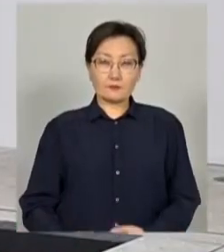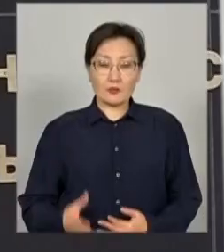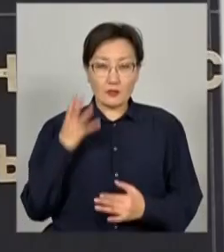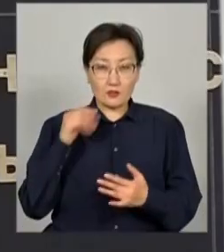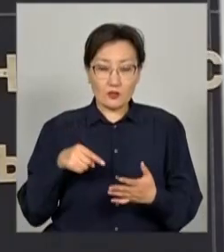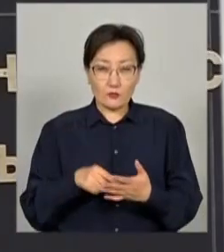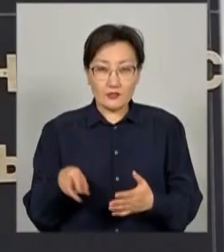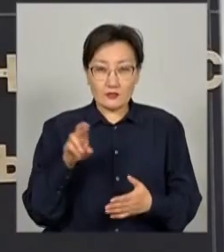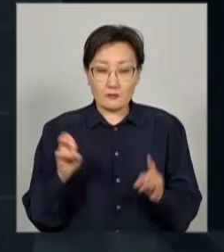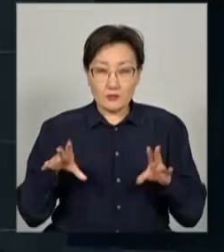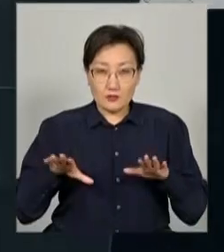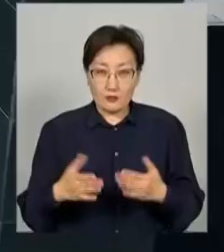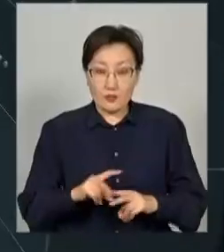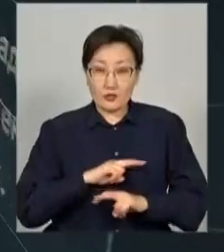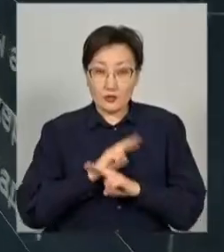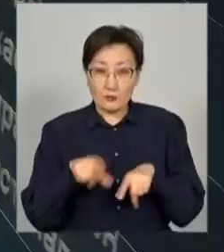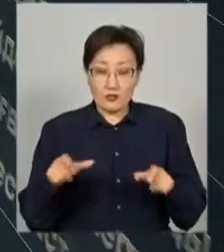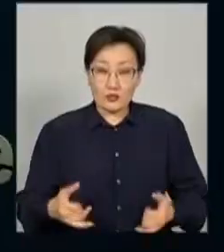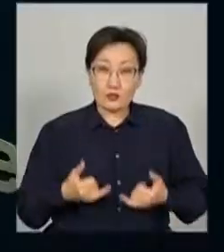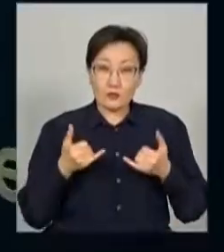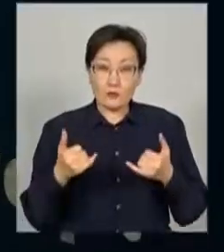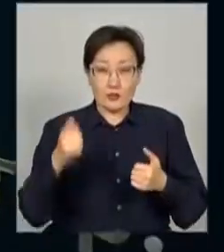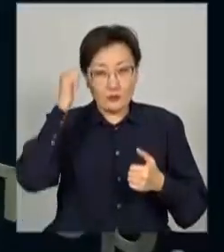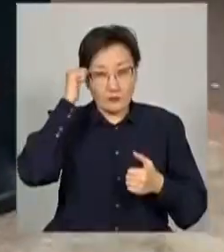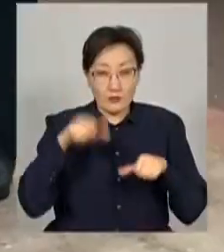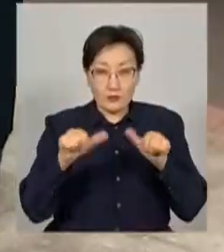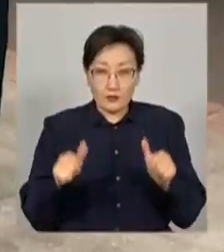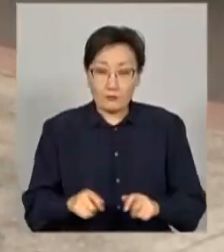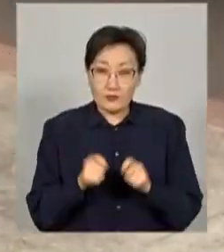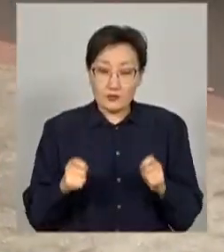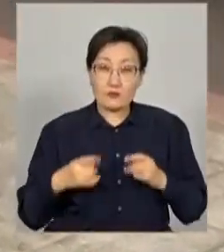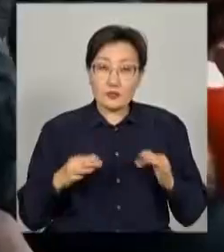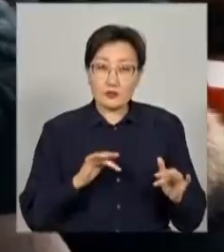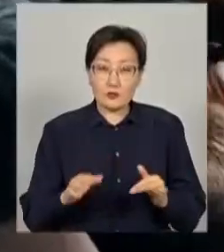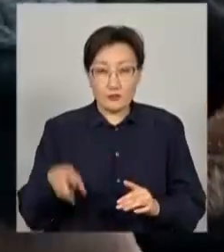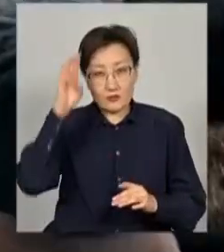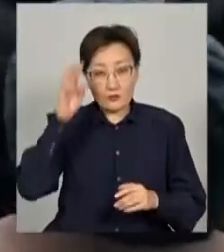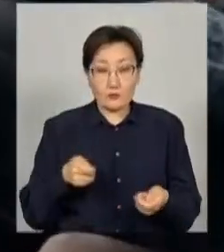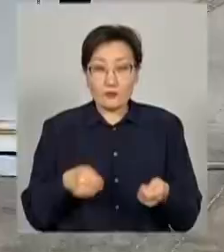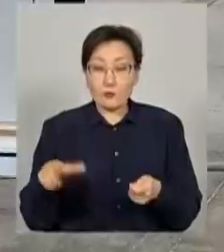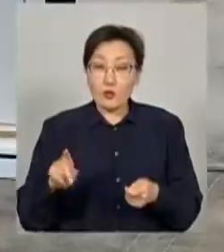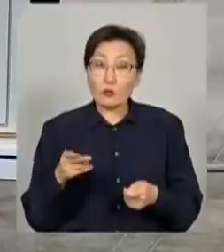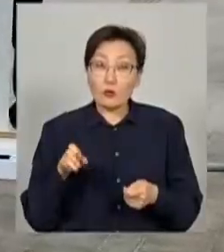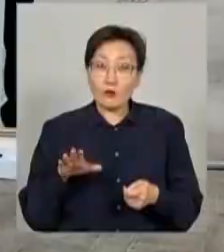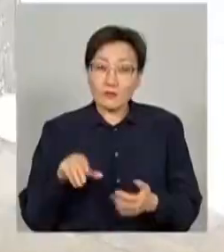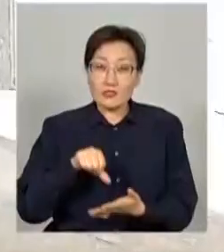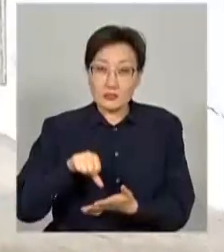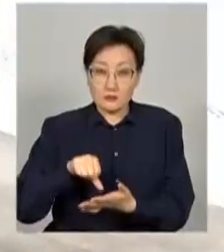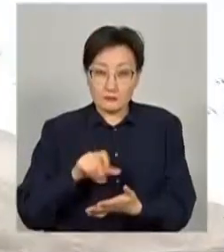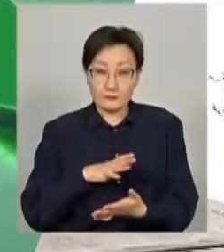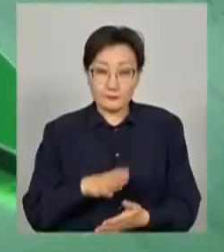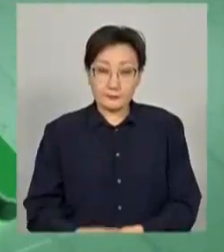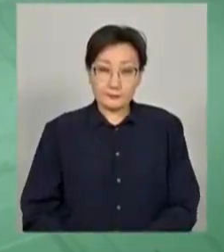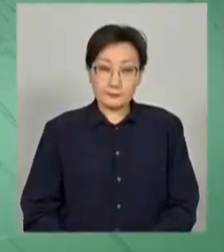Алматыда қаңтар оқиғасы құрбандарын арналған мемориал ашылды. Салтанатты рәсімге мемлекет басшысы Қасым-Жомарт Тоқаев қатысты.